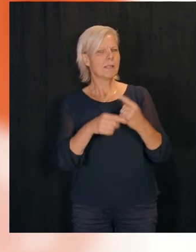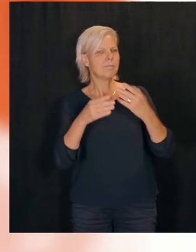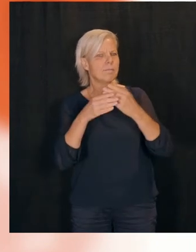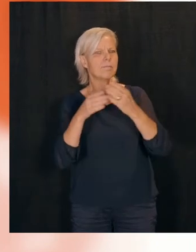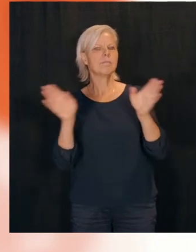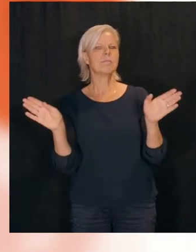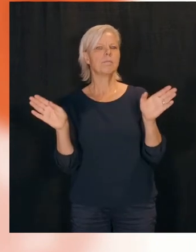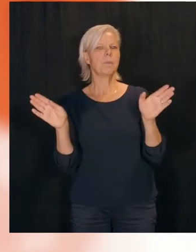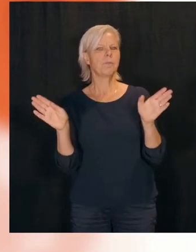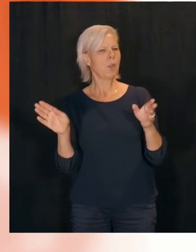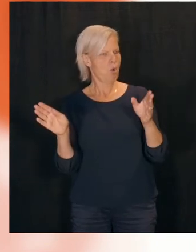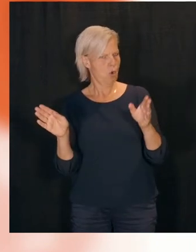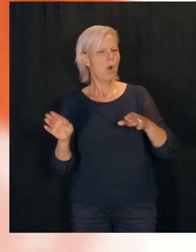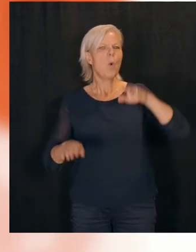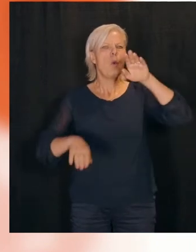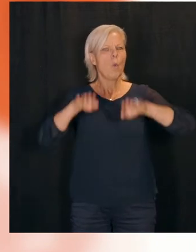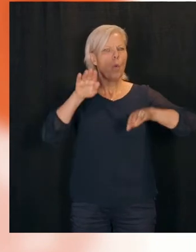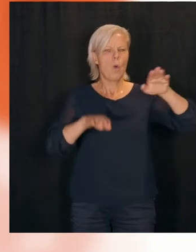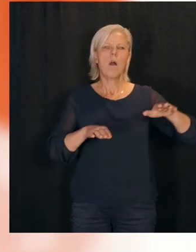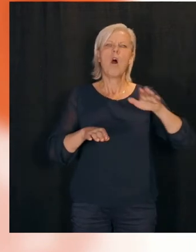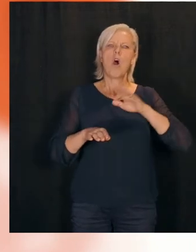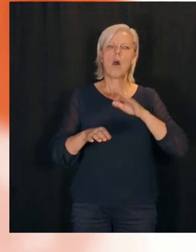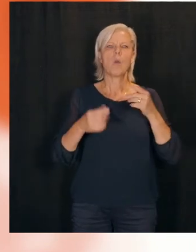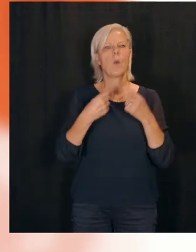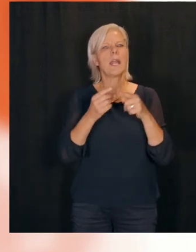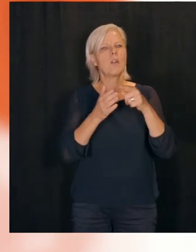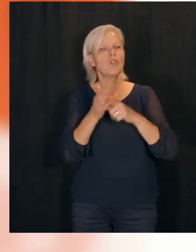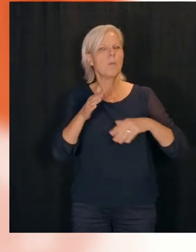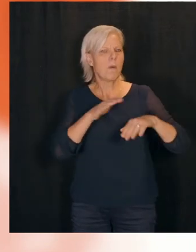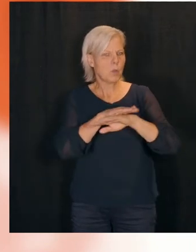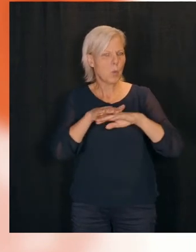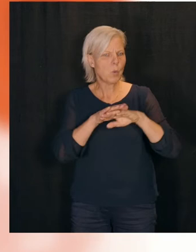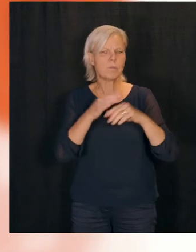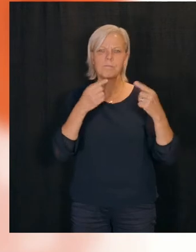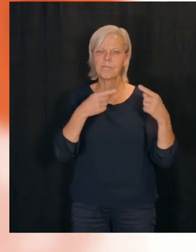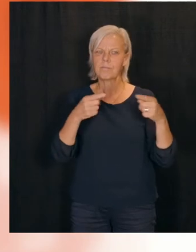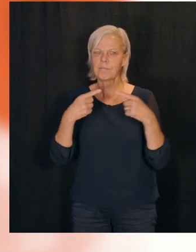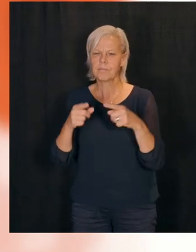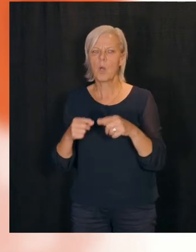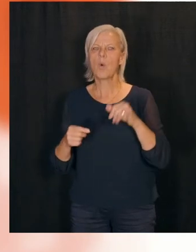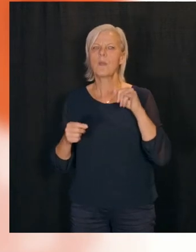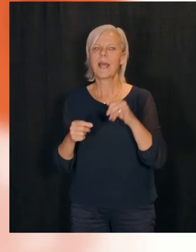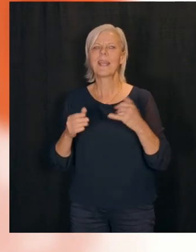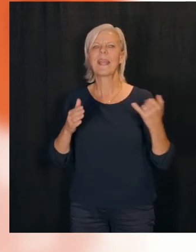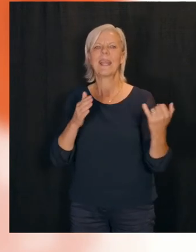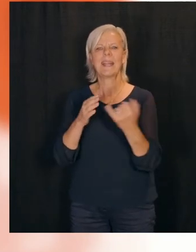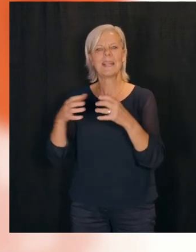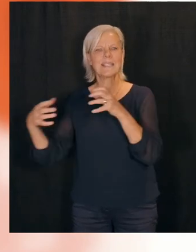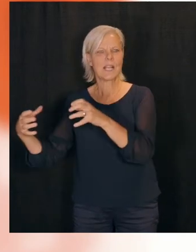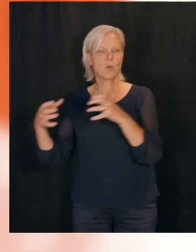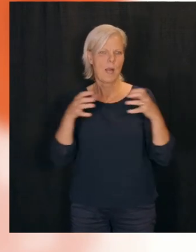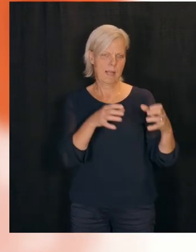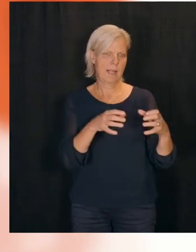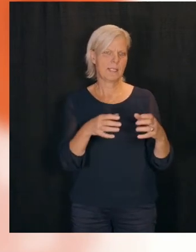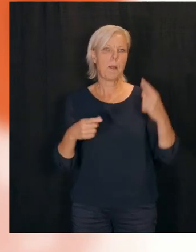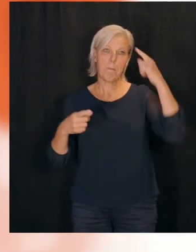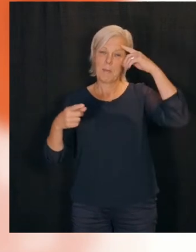talar ut att ojämlikhet har många grunder. Och där kan intersektionalitetsbegreppet hjälpa till.